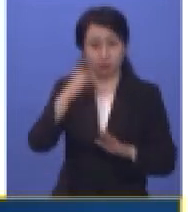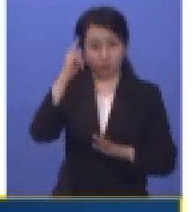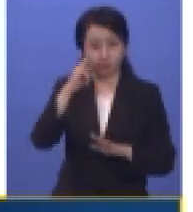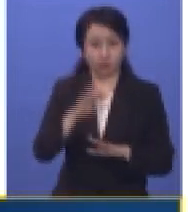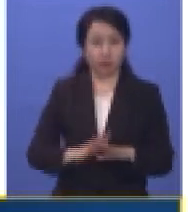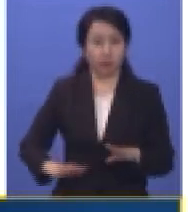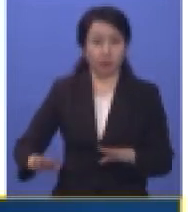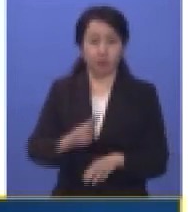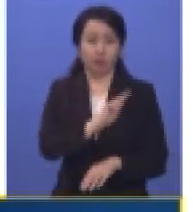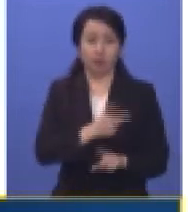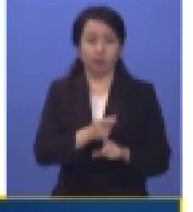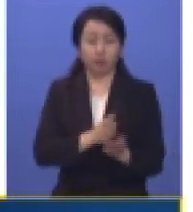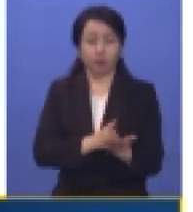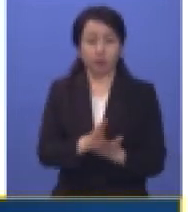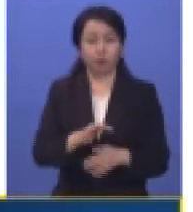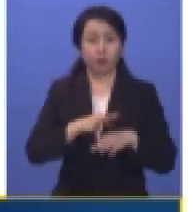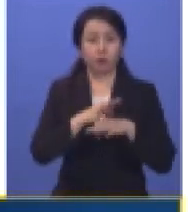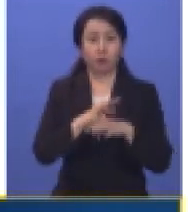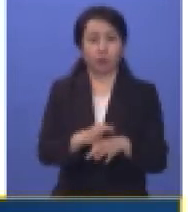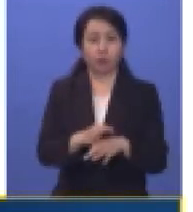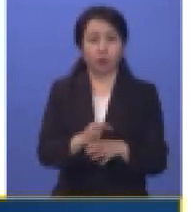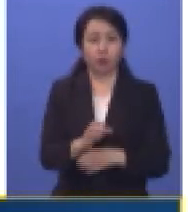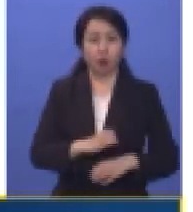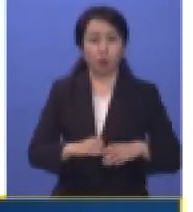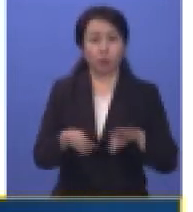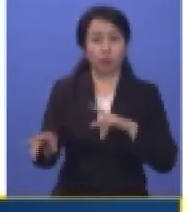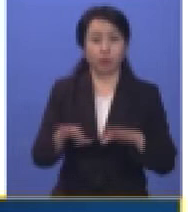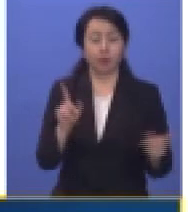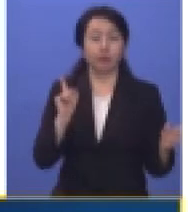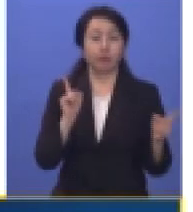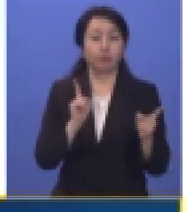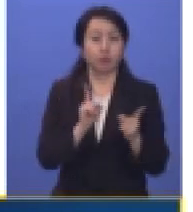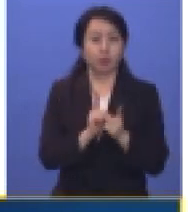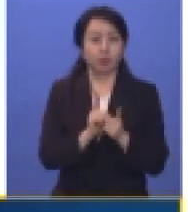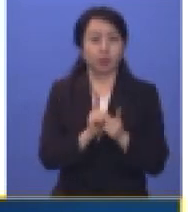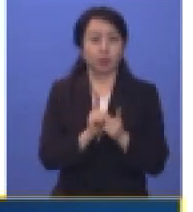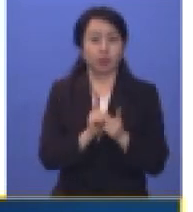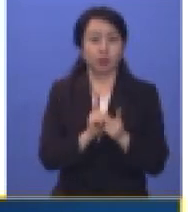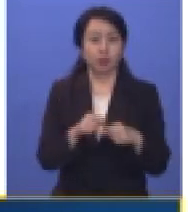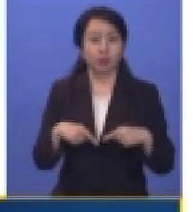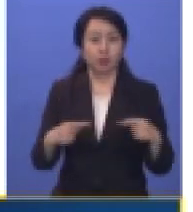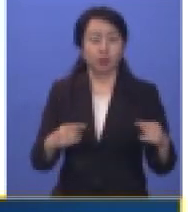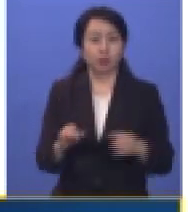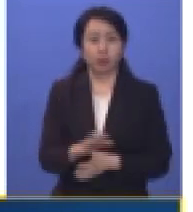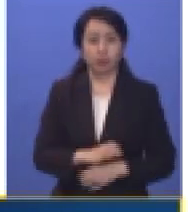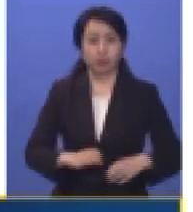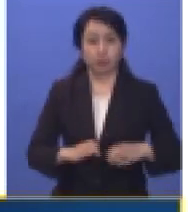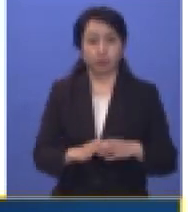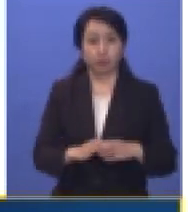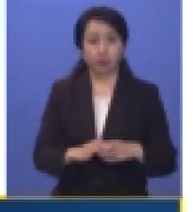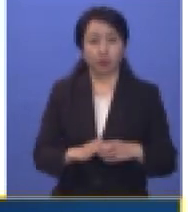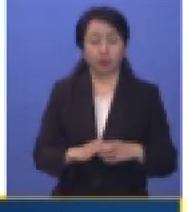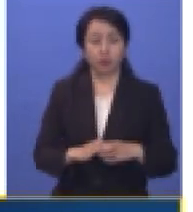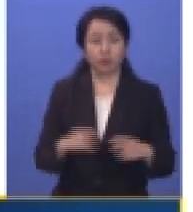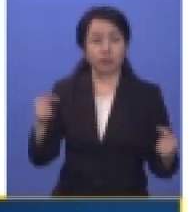Казахстана». Работа в этом направлении проводится в виде комплекса мероприятий, встреч, различных диалоговых сессий, неформальных площадок.